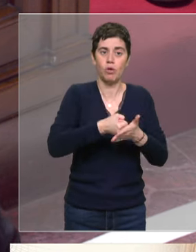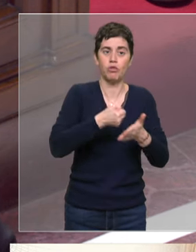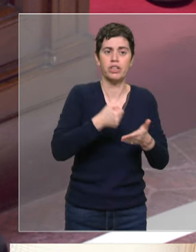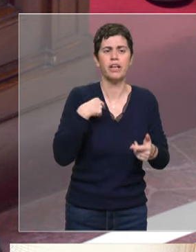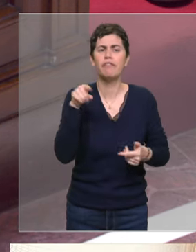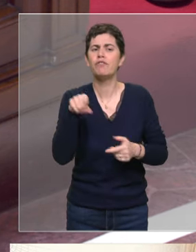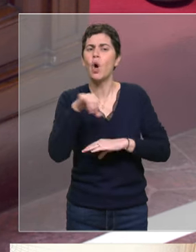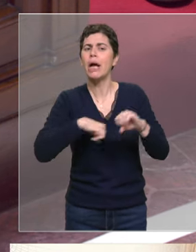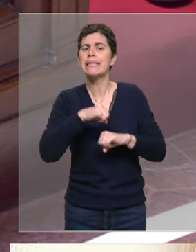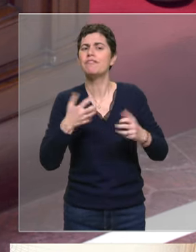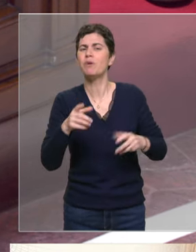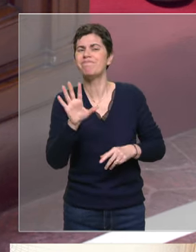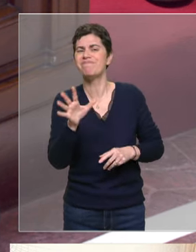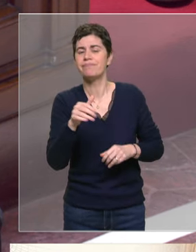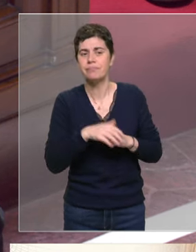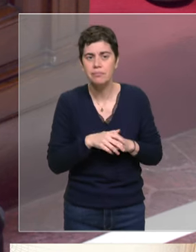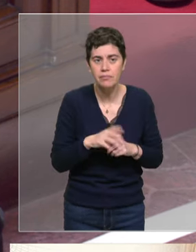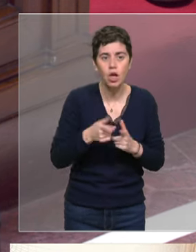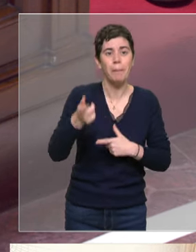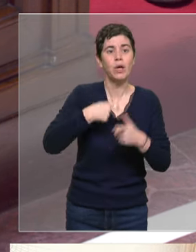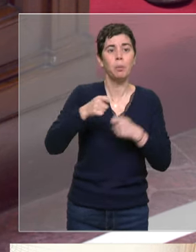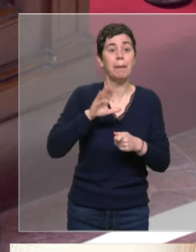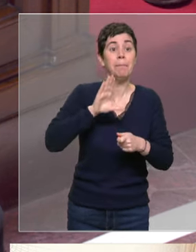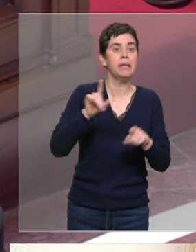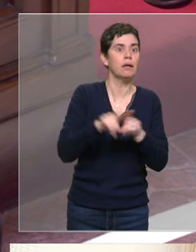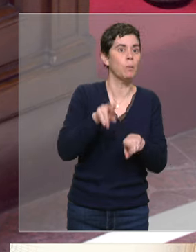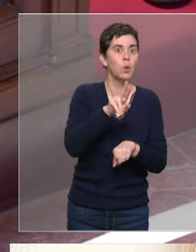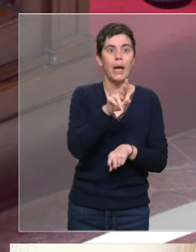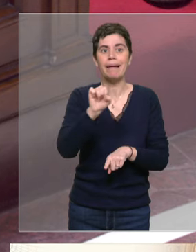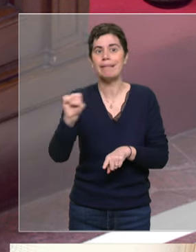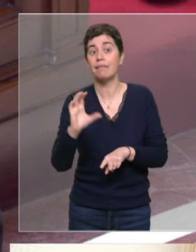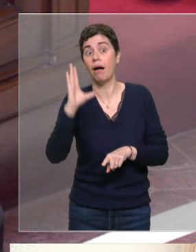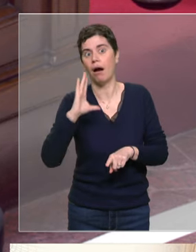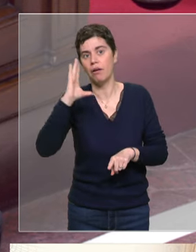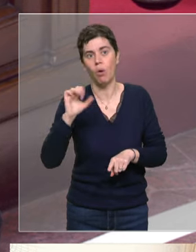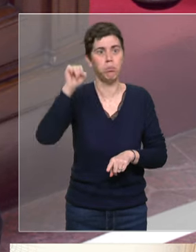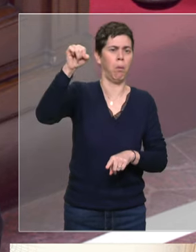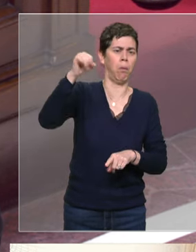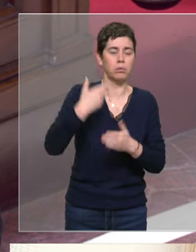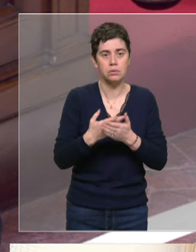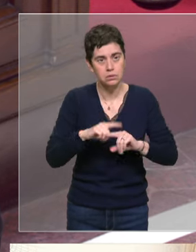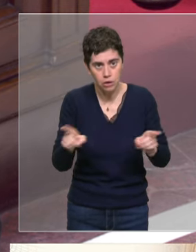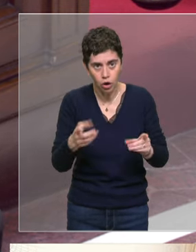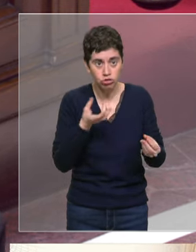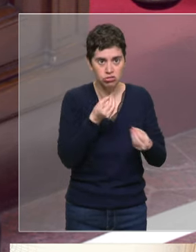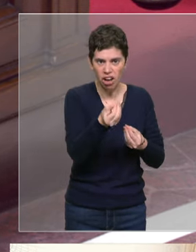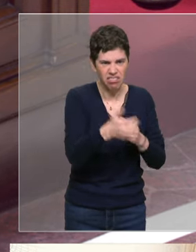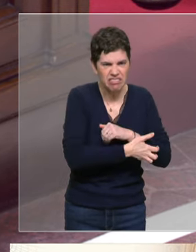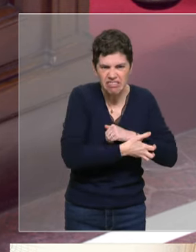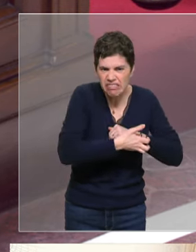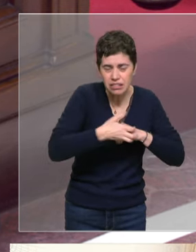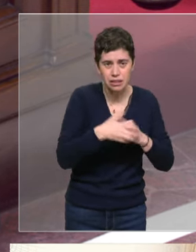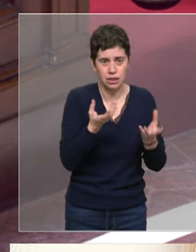vous voulez mettre en œuvre. Ce ne sont pas ceux d'une économie soviétique, d'une économie qui conduirait à la pénurie ou